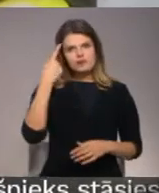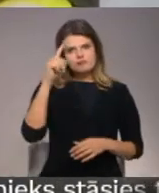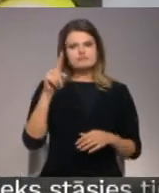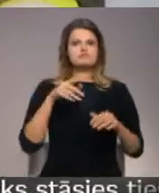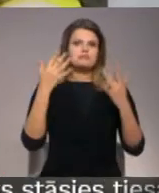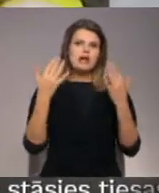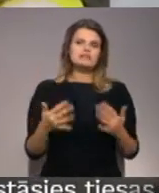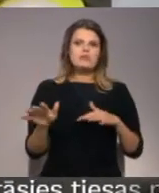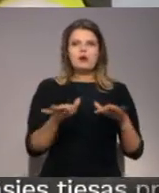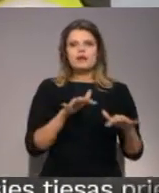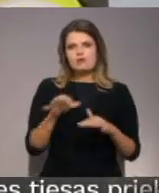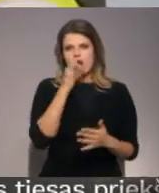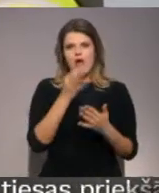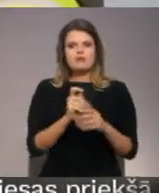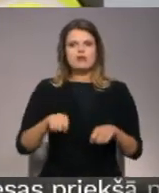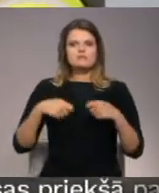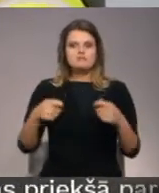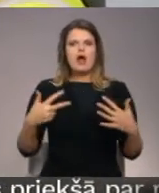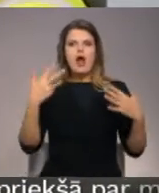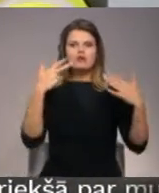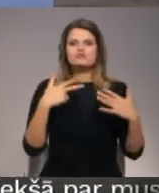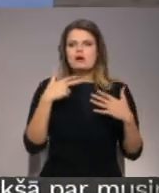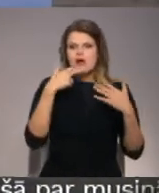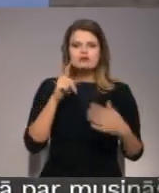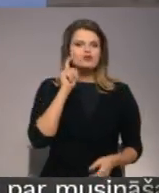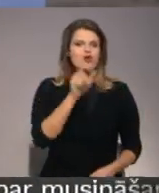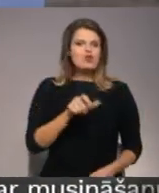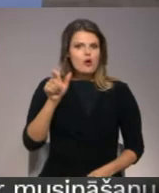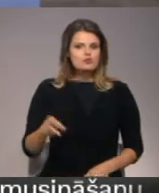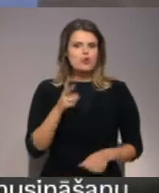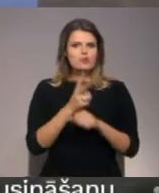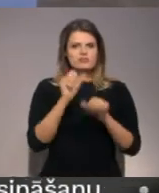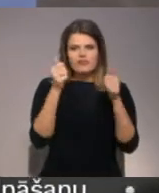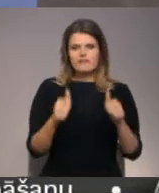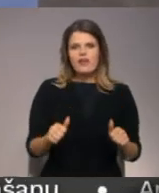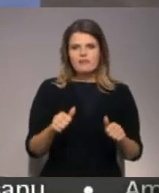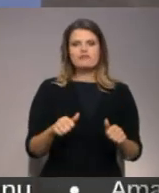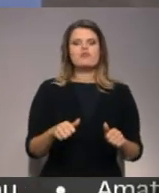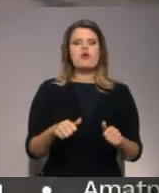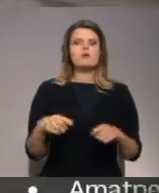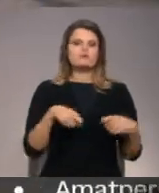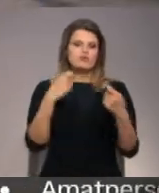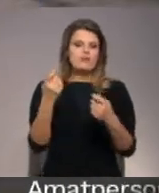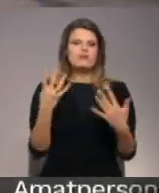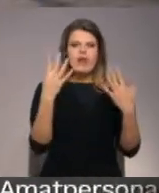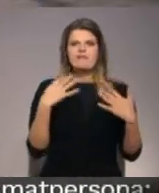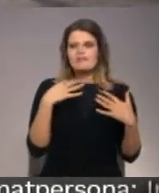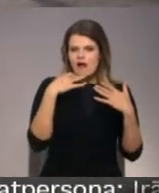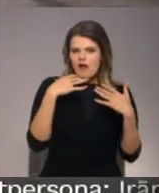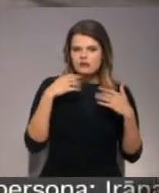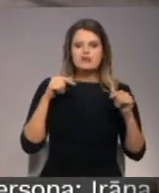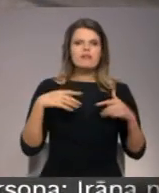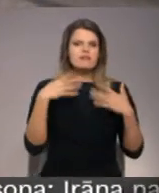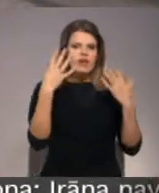pasākuma rīkošanas grožus nodot 8. Klašu jauniešu rokās, kuri uzdevums veidoja 9-klasniekiem. 9. Klasēm